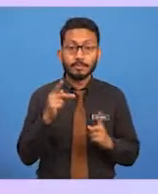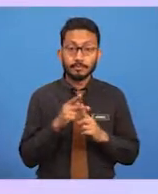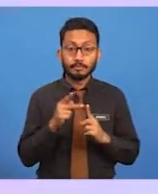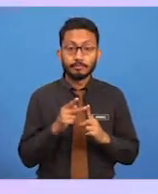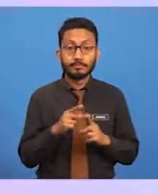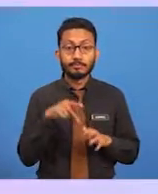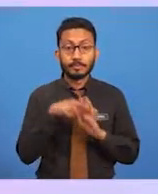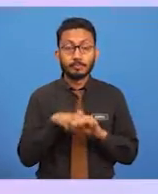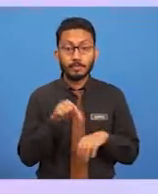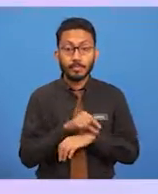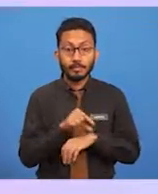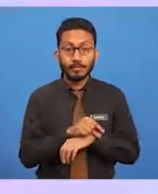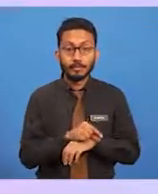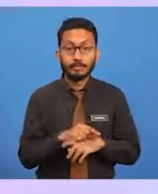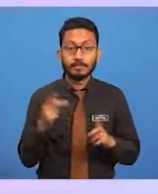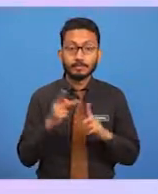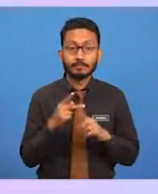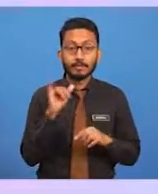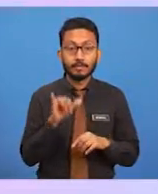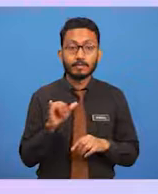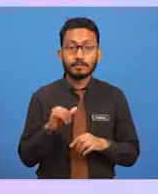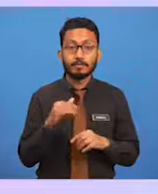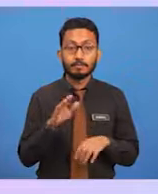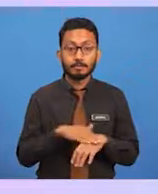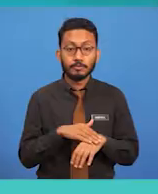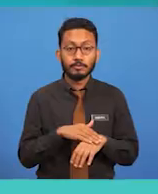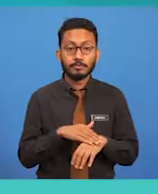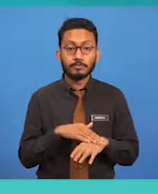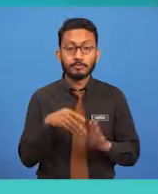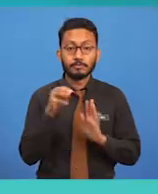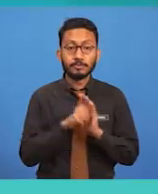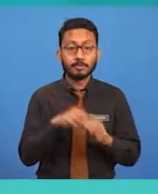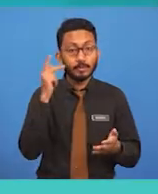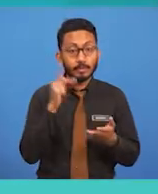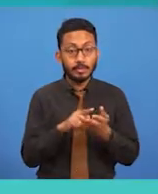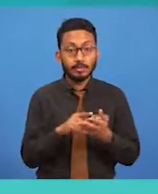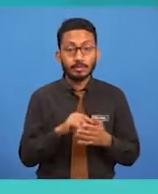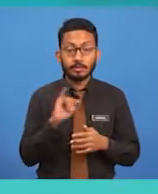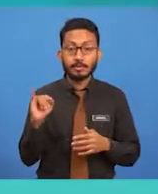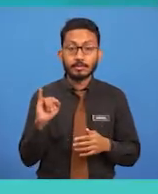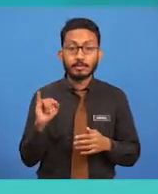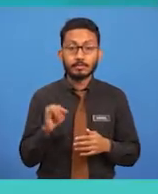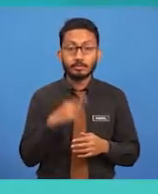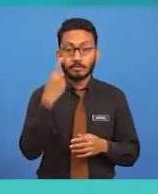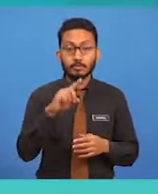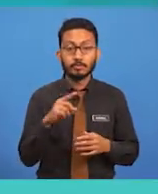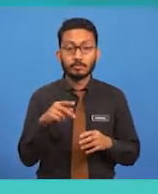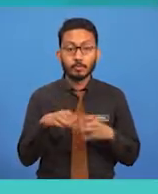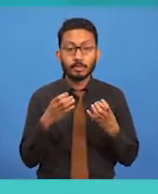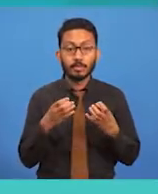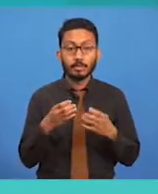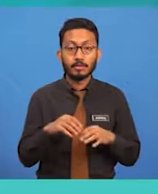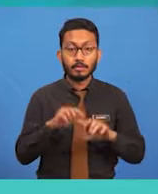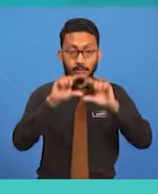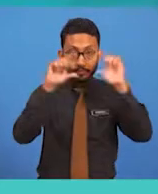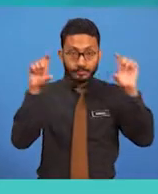terutama kepada yang belum mengenalinya. Bagi menghasilkan rekaan kepala surat,